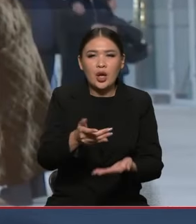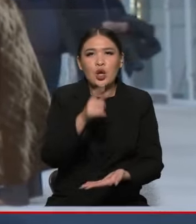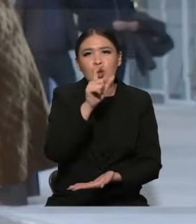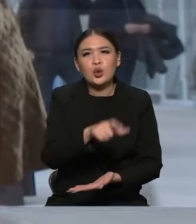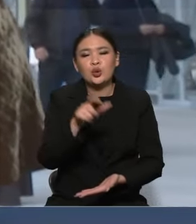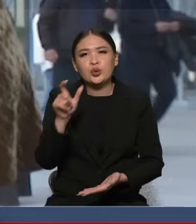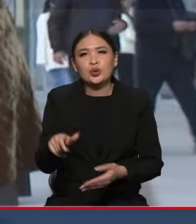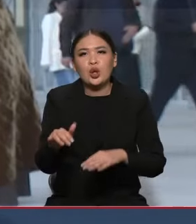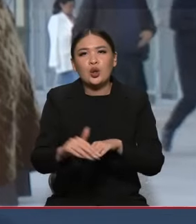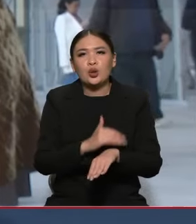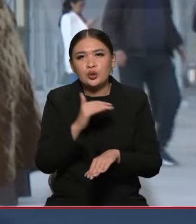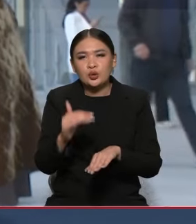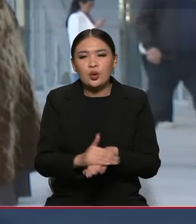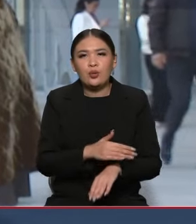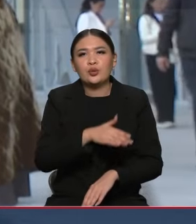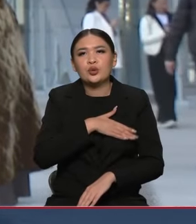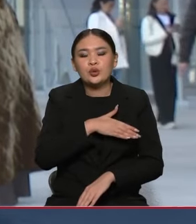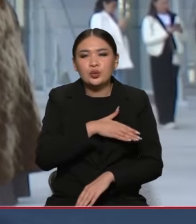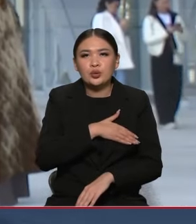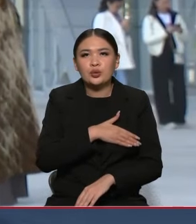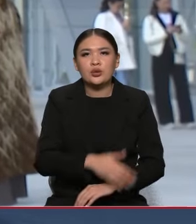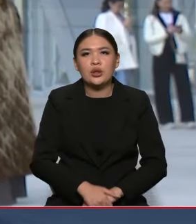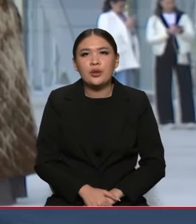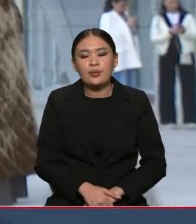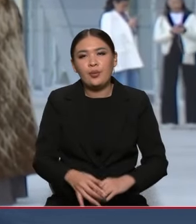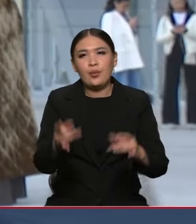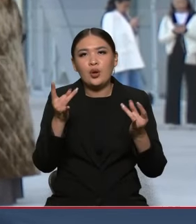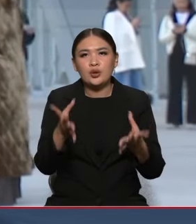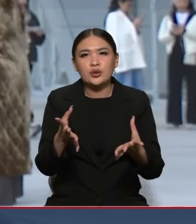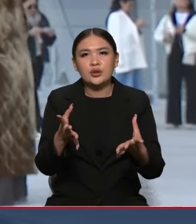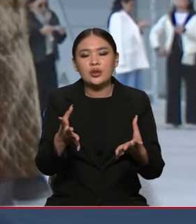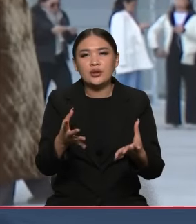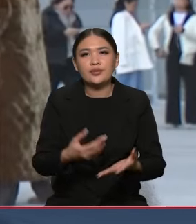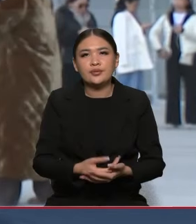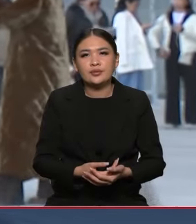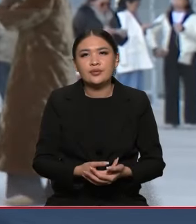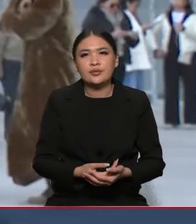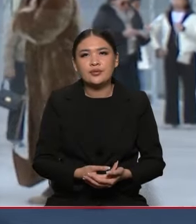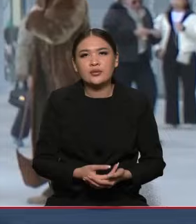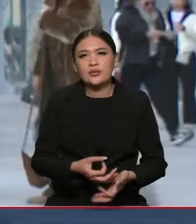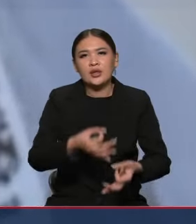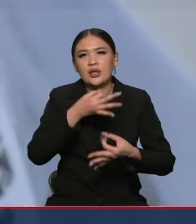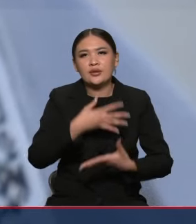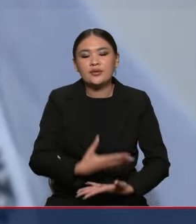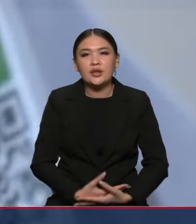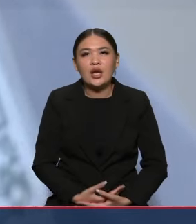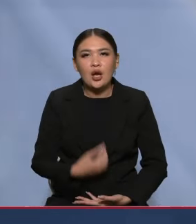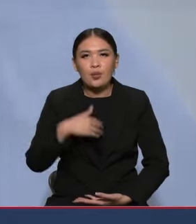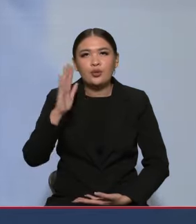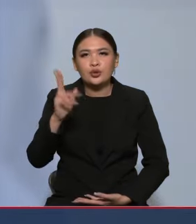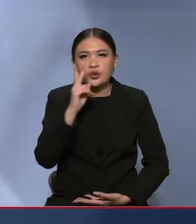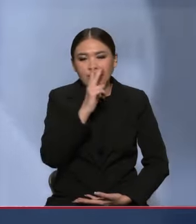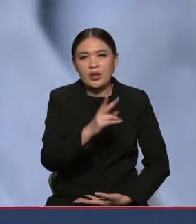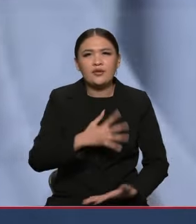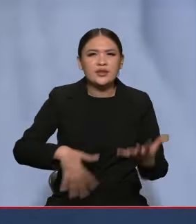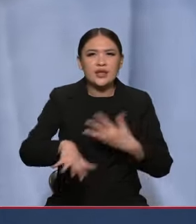очень гостеприимные, очень добрые, душные, просто впечатление топ-топ-топ. Я буду смотреть все